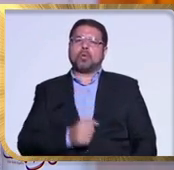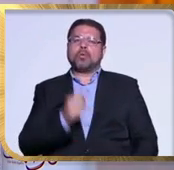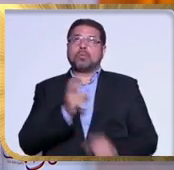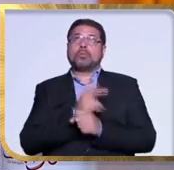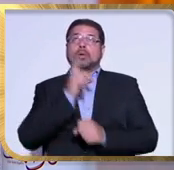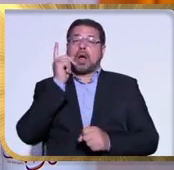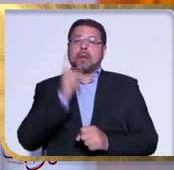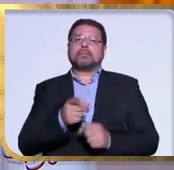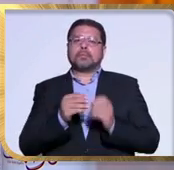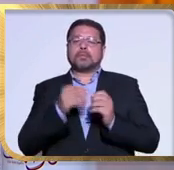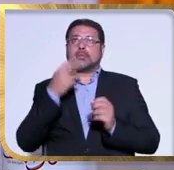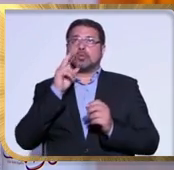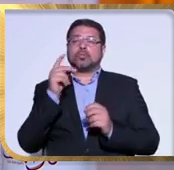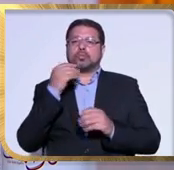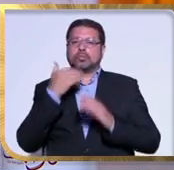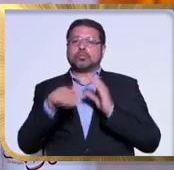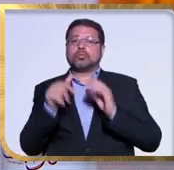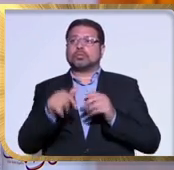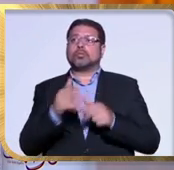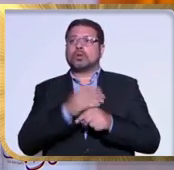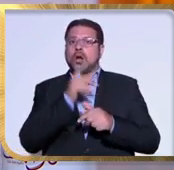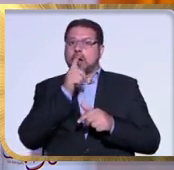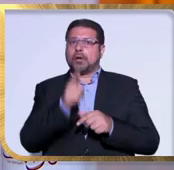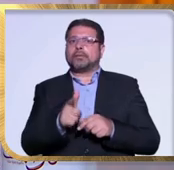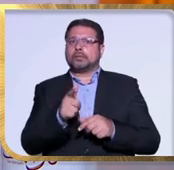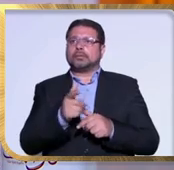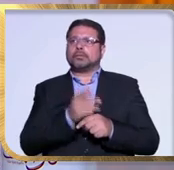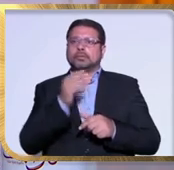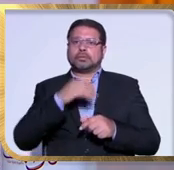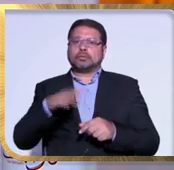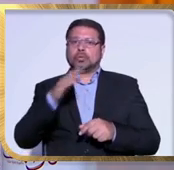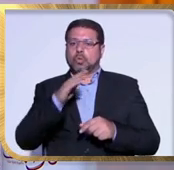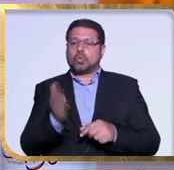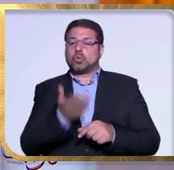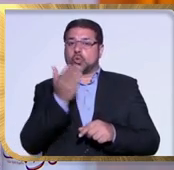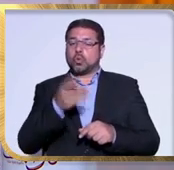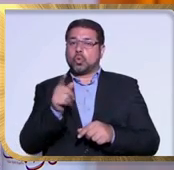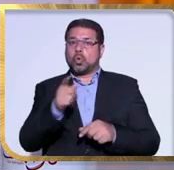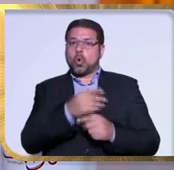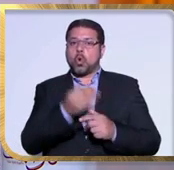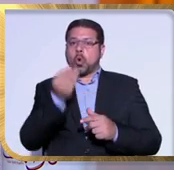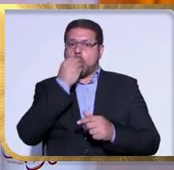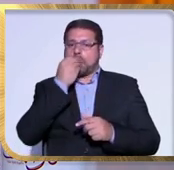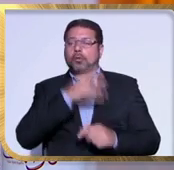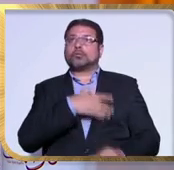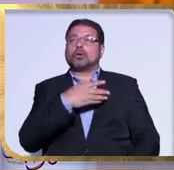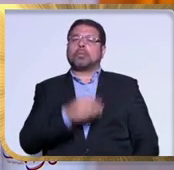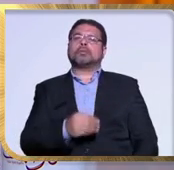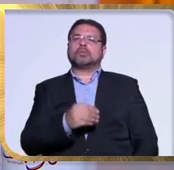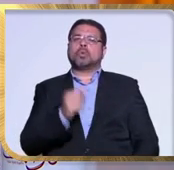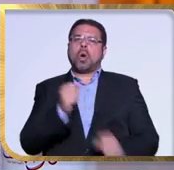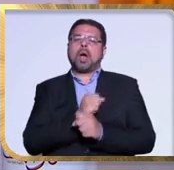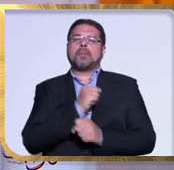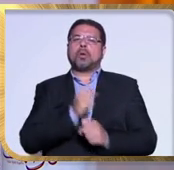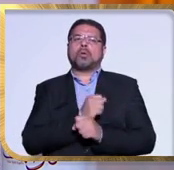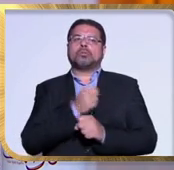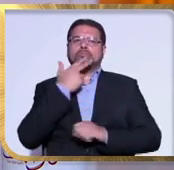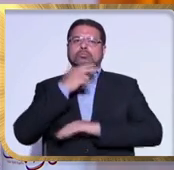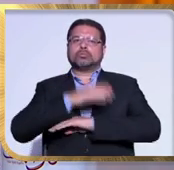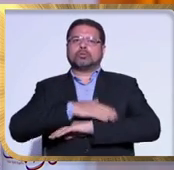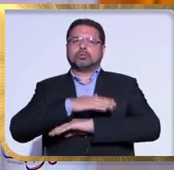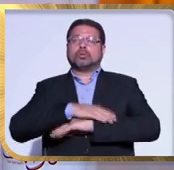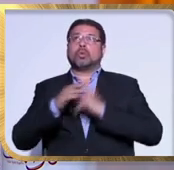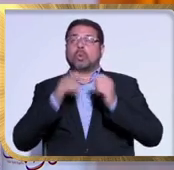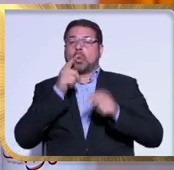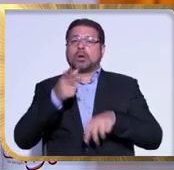امر به المرسلين فقال يا ايها الرسل كلوا من الطيبات واعملوا صالحا